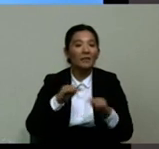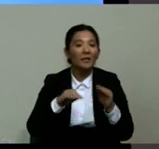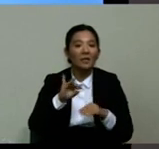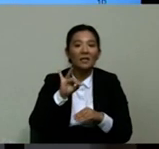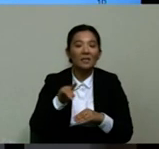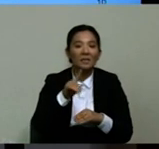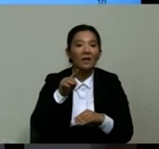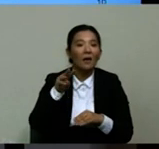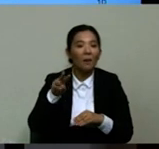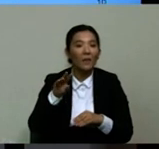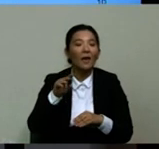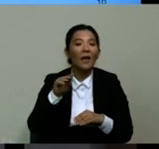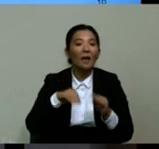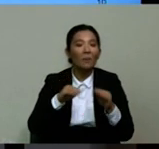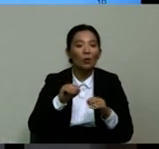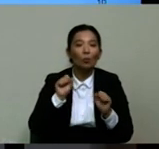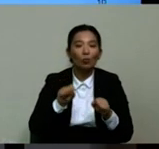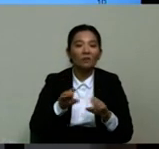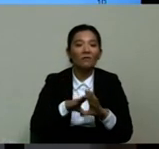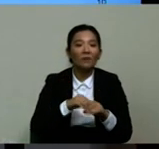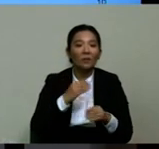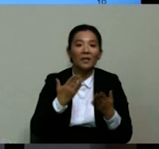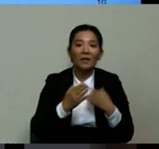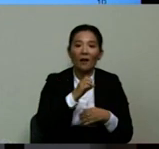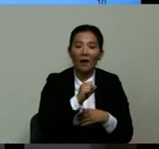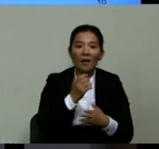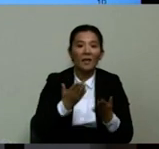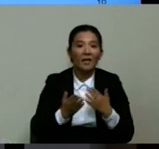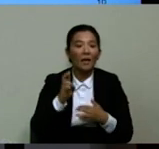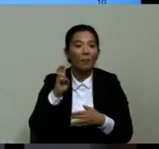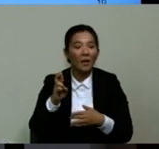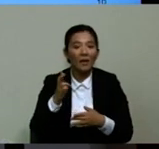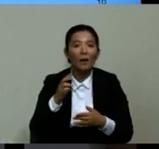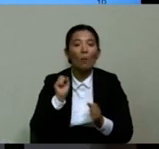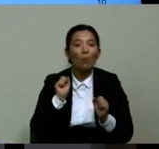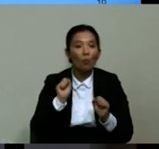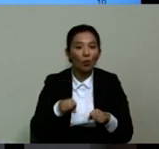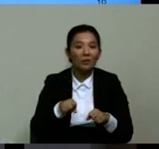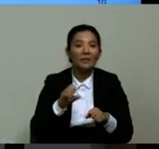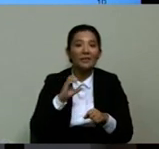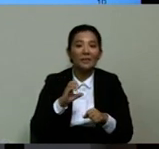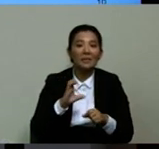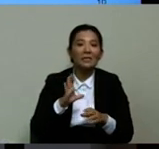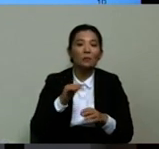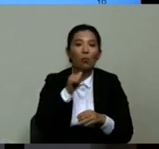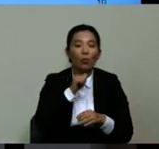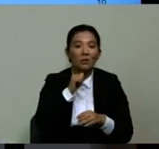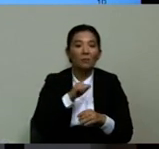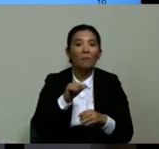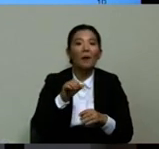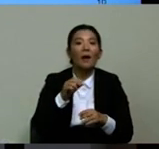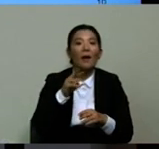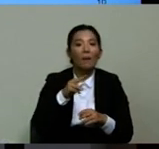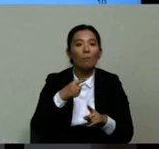из N элементов, то выбрать или А, или Б можно со способом М